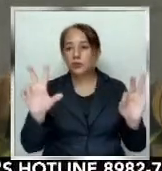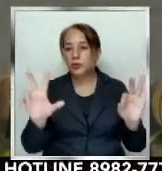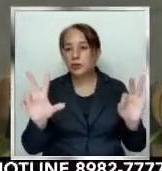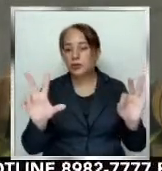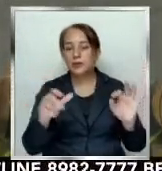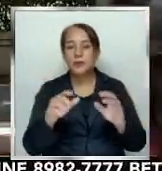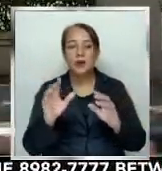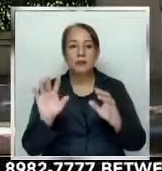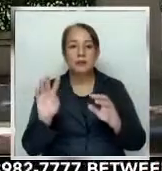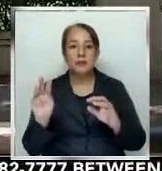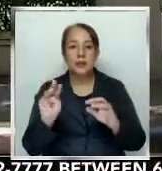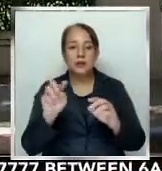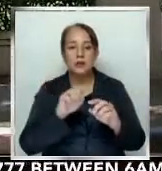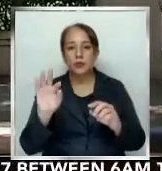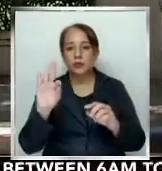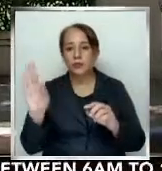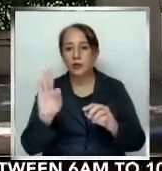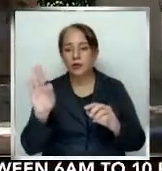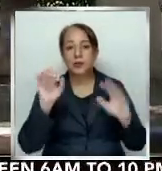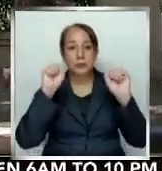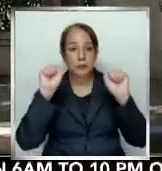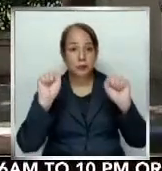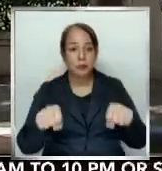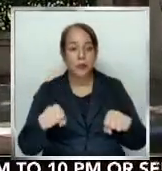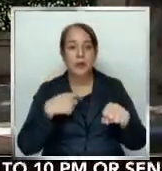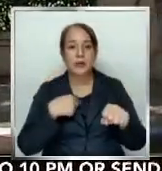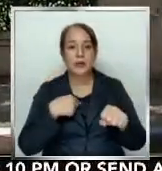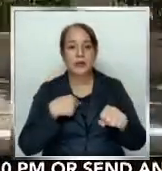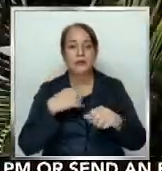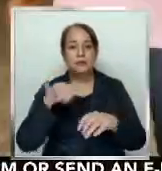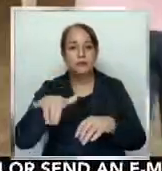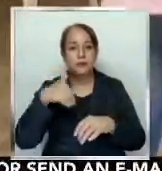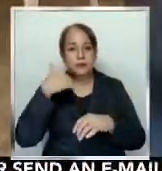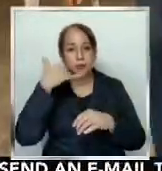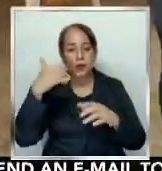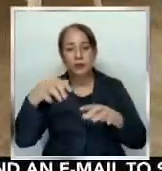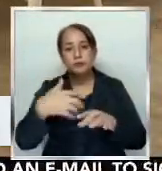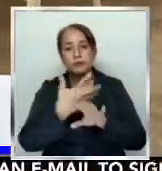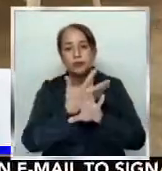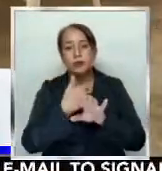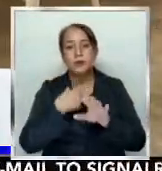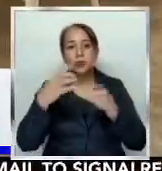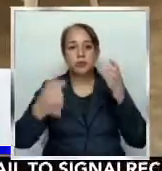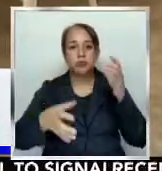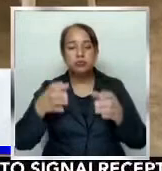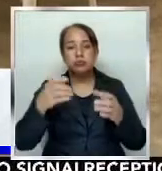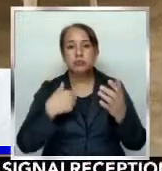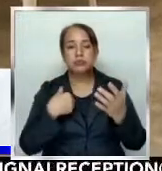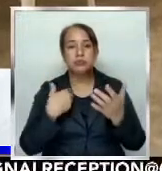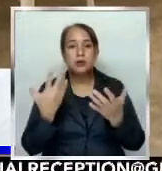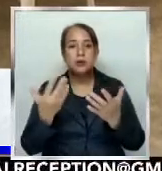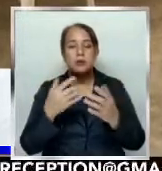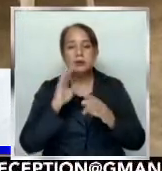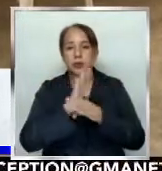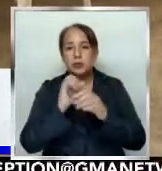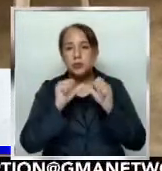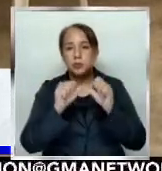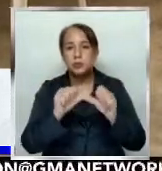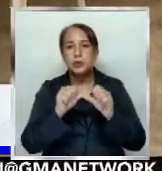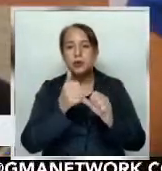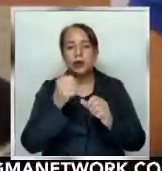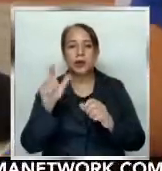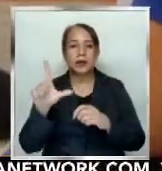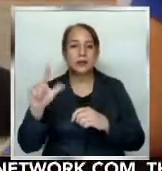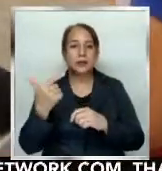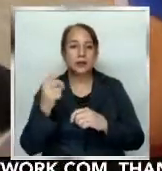hanggang Biyernes. Maaari rin gawin via teleconference sa mga pagdinig. Business as usual naman sa mga tanggapan sa mga local government